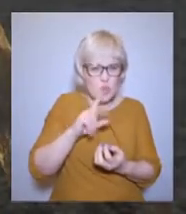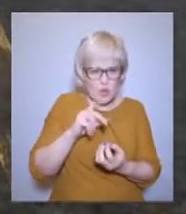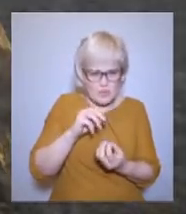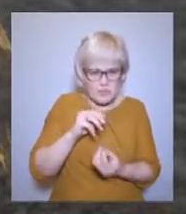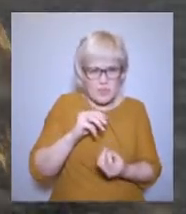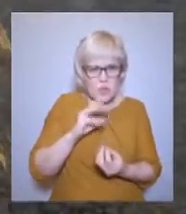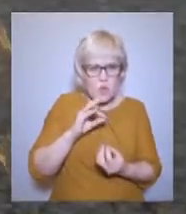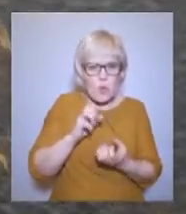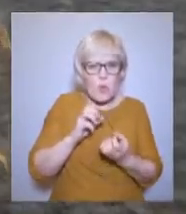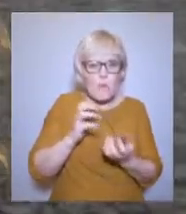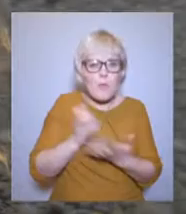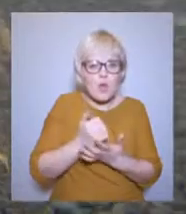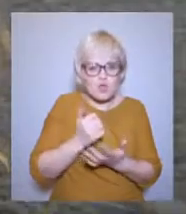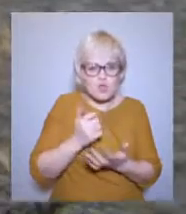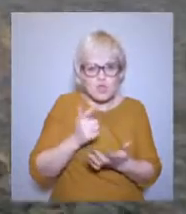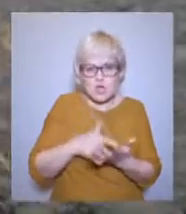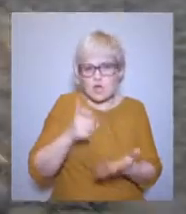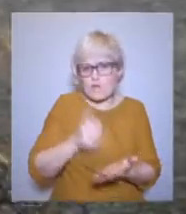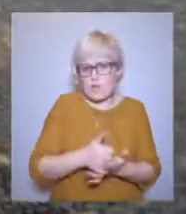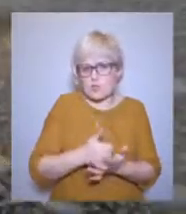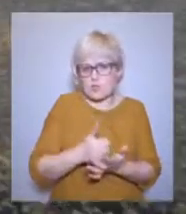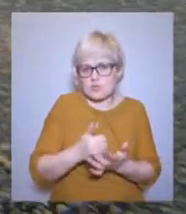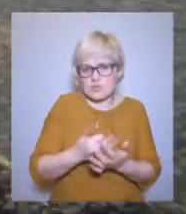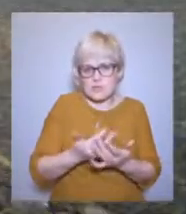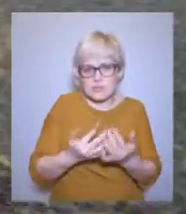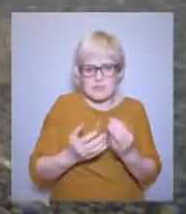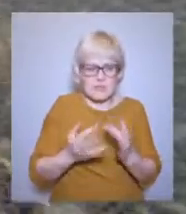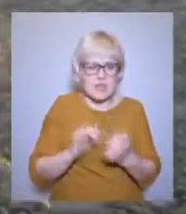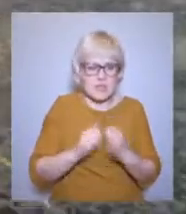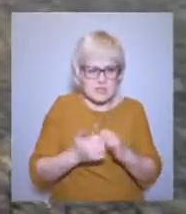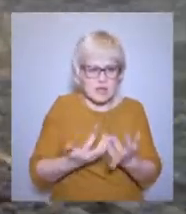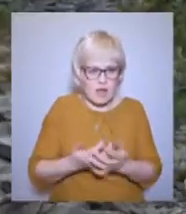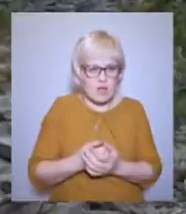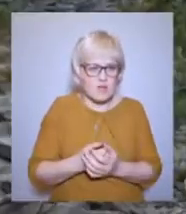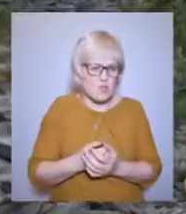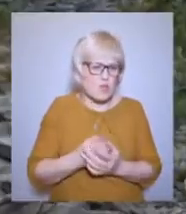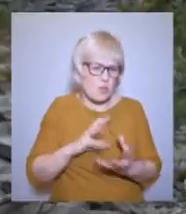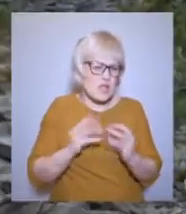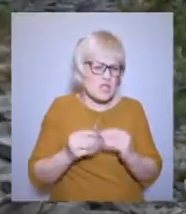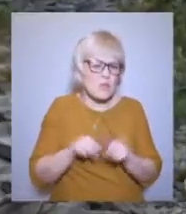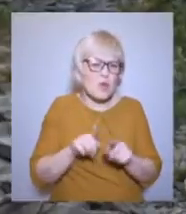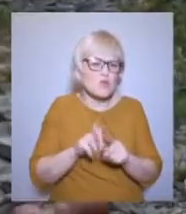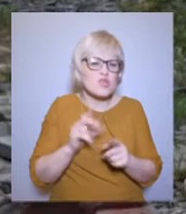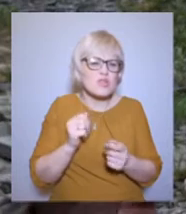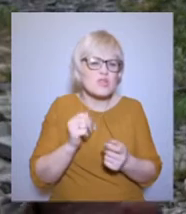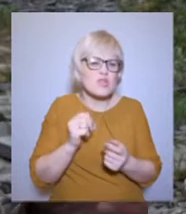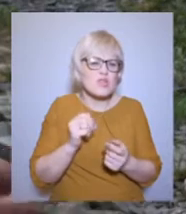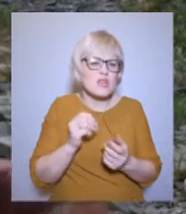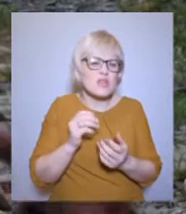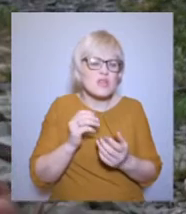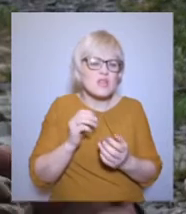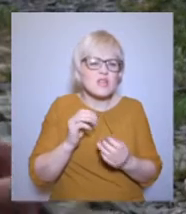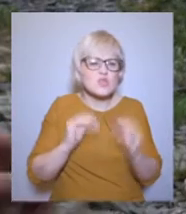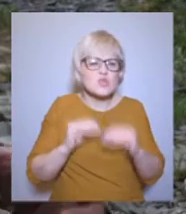стакан перенасыщенный, туда положить ниточку с кристаллом и его опустить, и из этого насыщенного раствора скоро